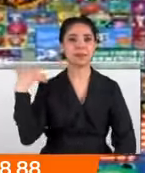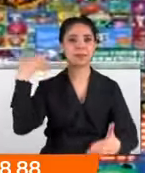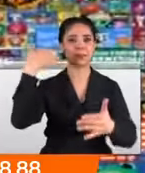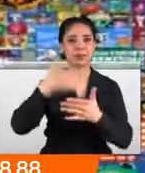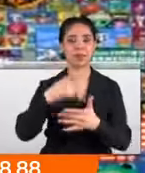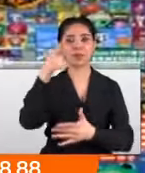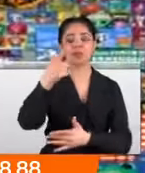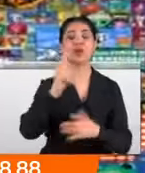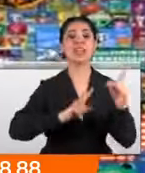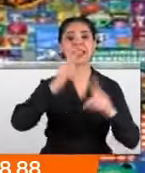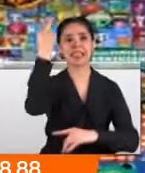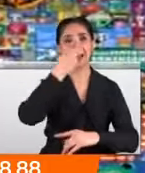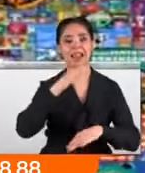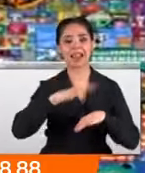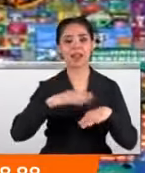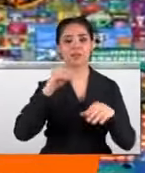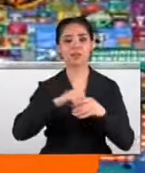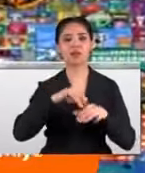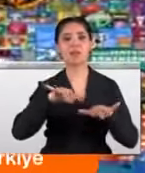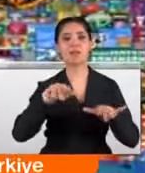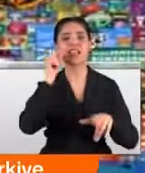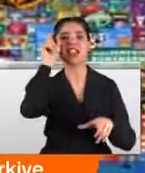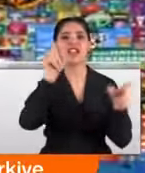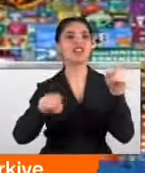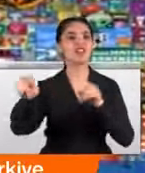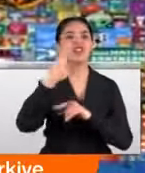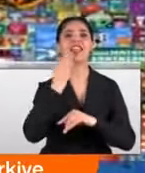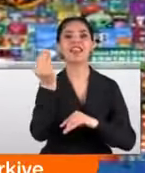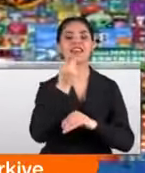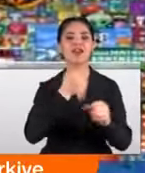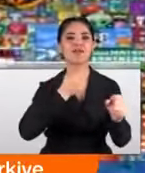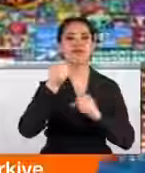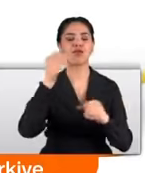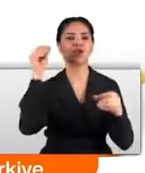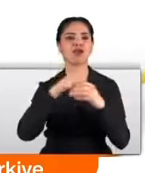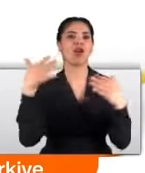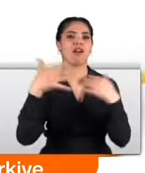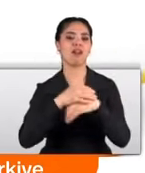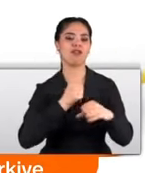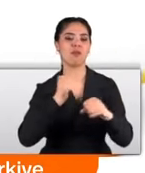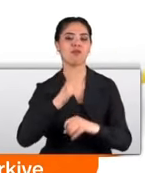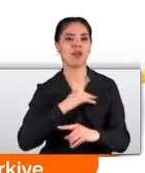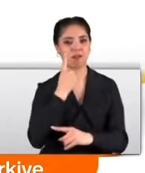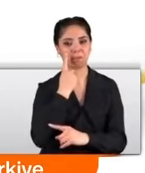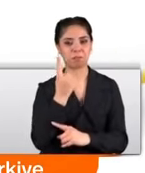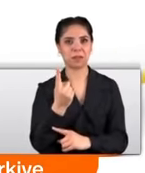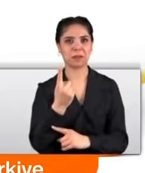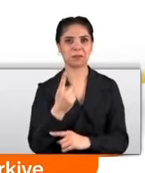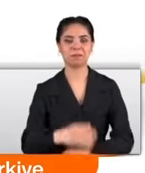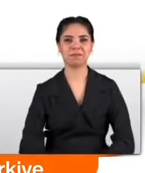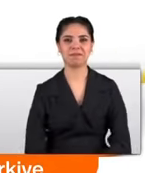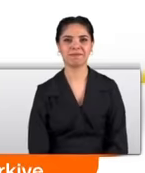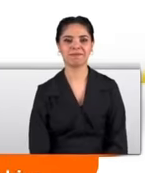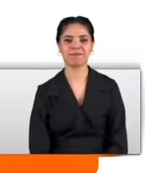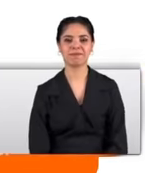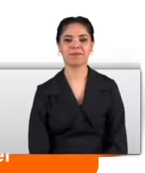dijital tuvali boyamak için bilgisayar başındaki milyonlarca genç en büyük savaşı son gece verdi. Şurayı bir kırmızıya boyayabilir miyiz arkadaşlar? Burada